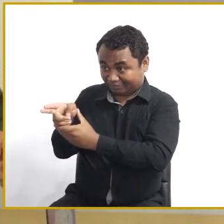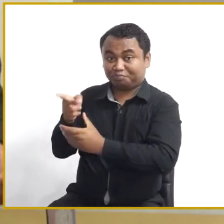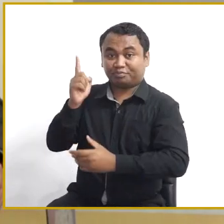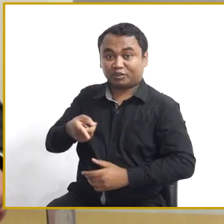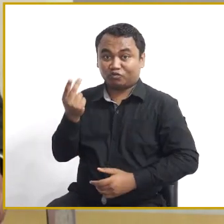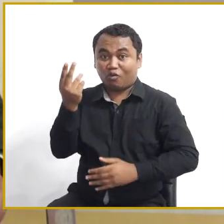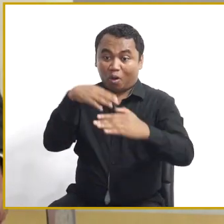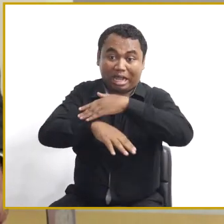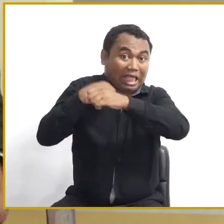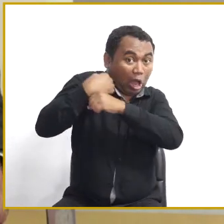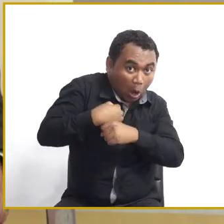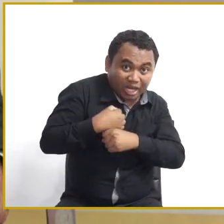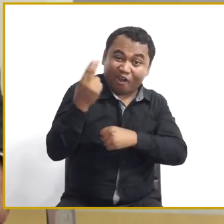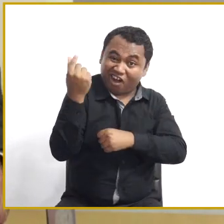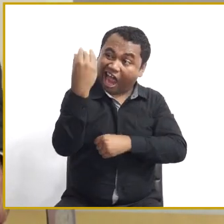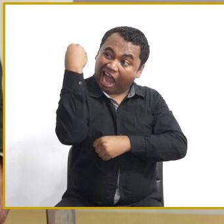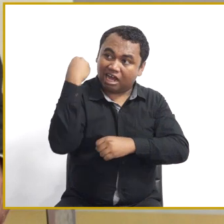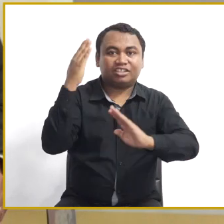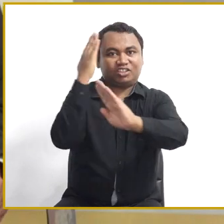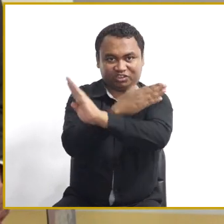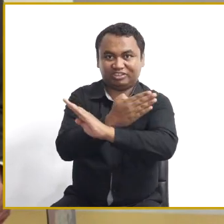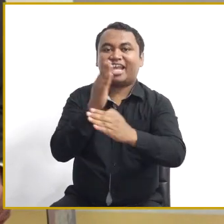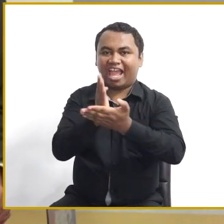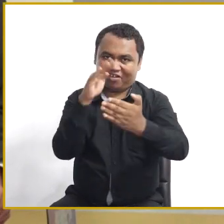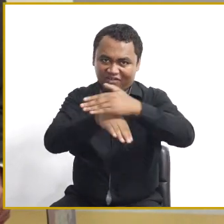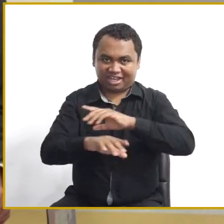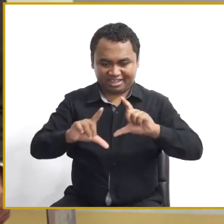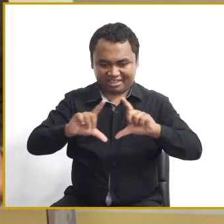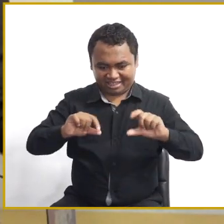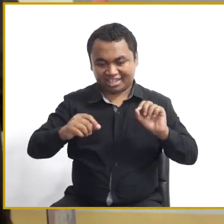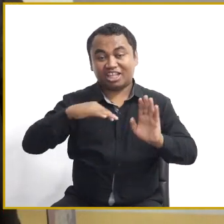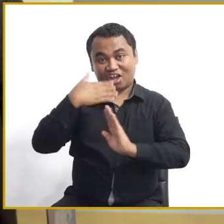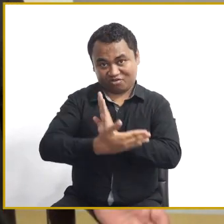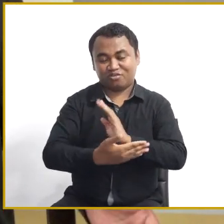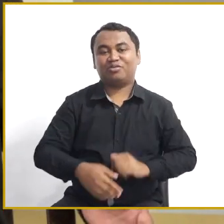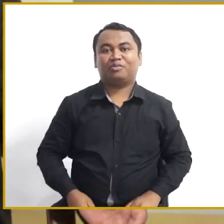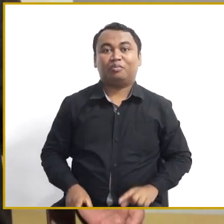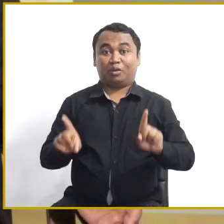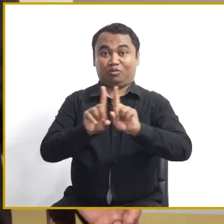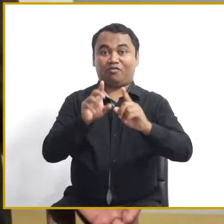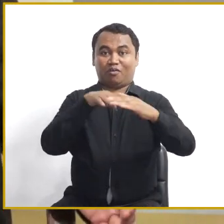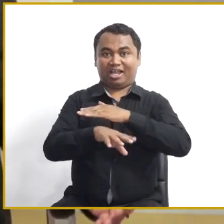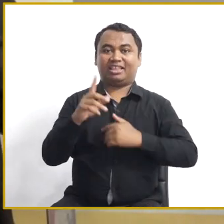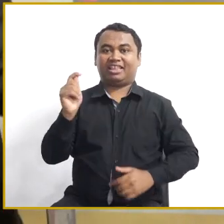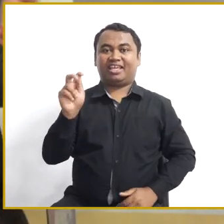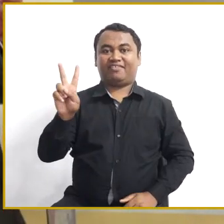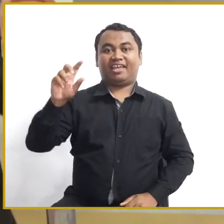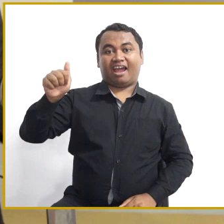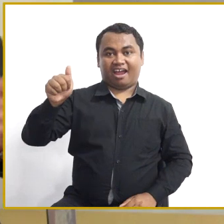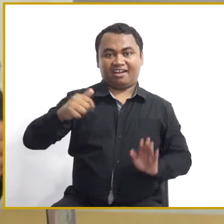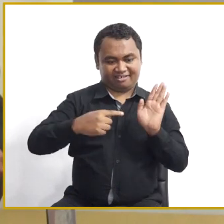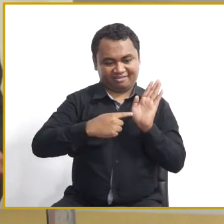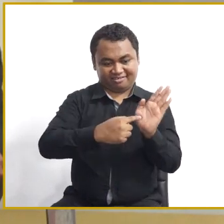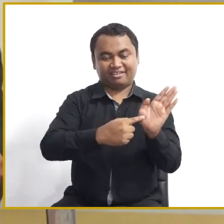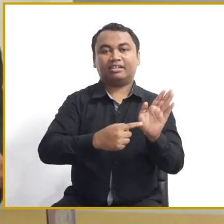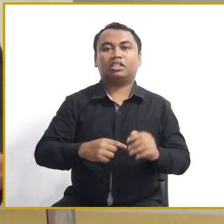efa ato anatin'ity daholo. Na ny TVR tsisy hafa mi-credit anao e, raha anao hay mivola ianao